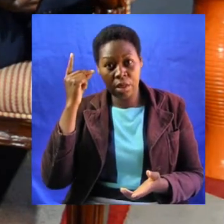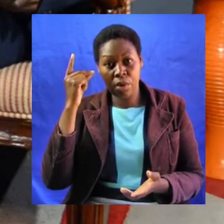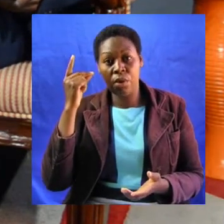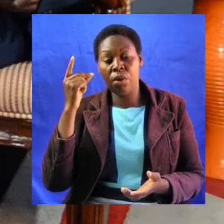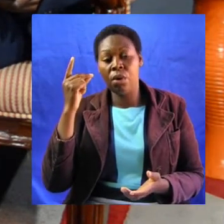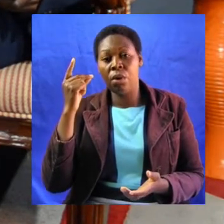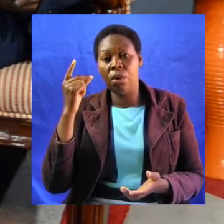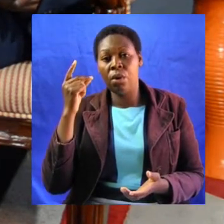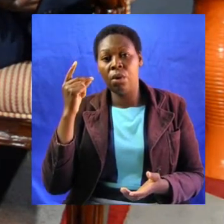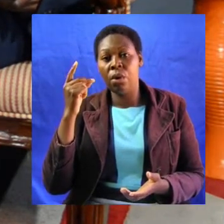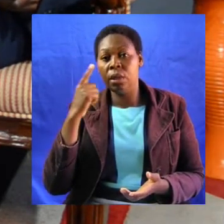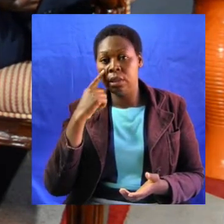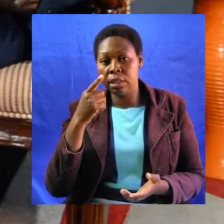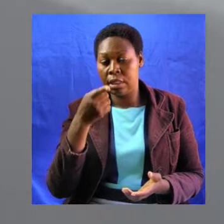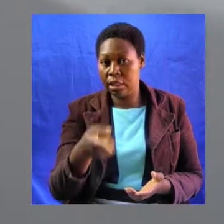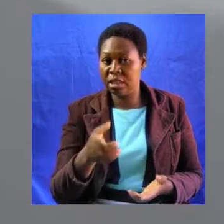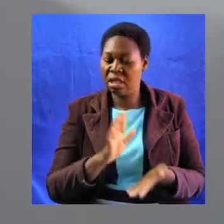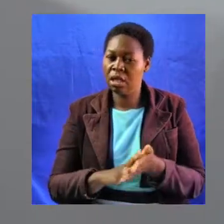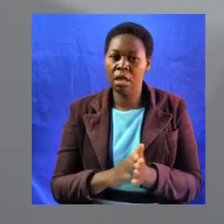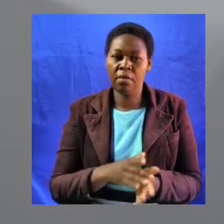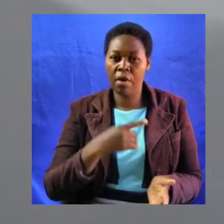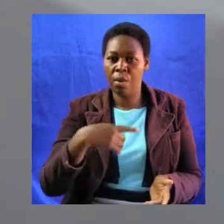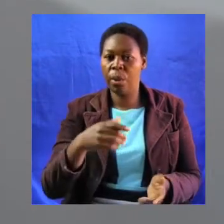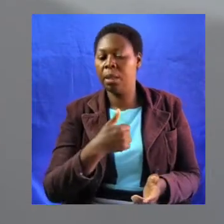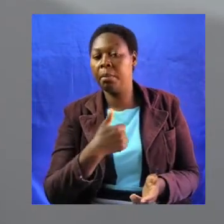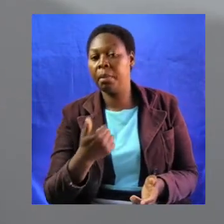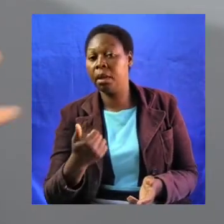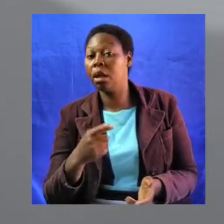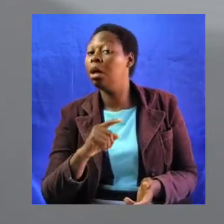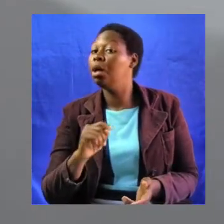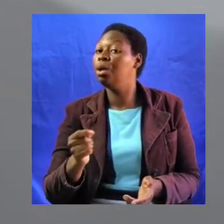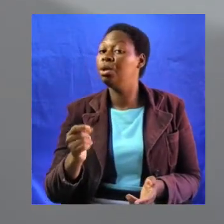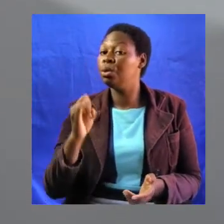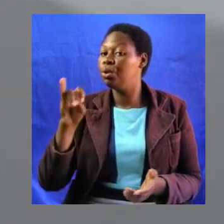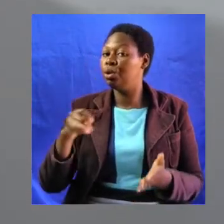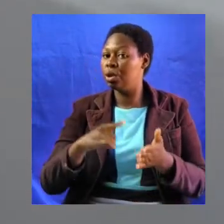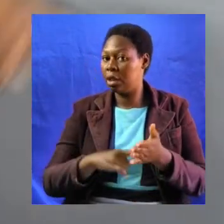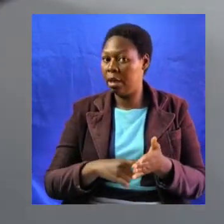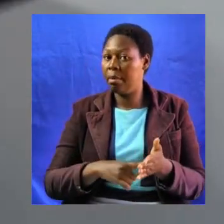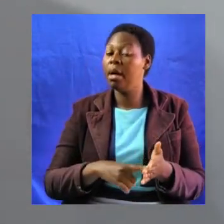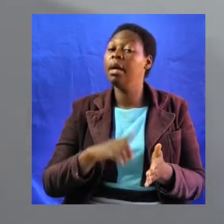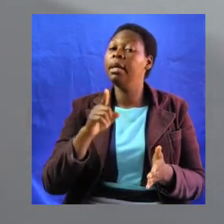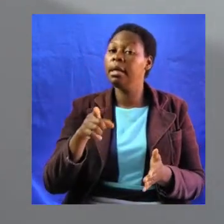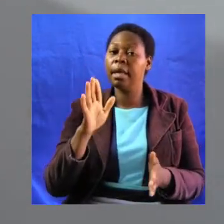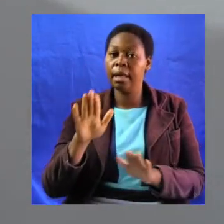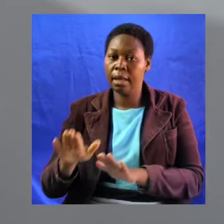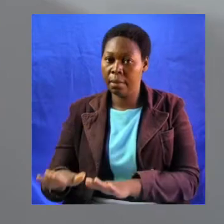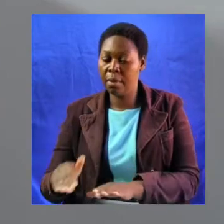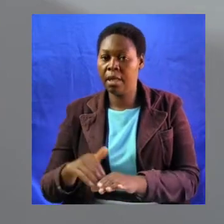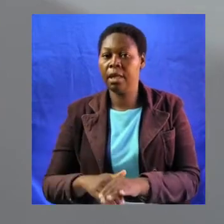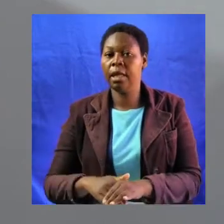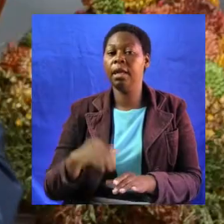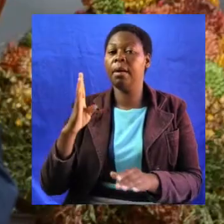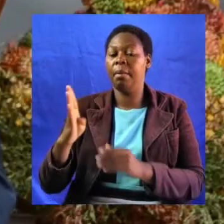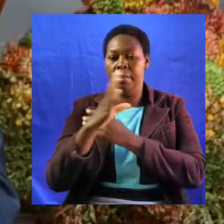Akasara ari kwanga to munhu wechikuru. Saka paakanzwa kuti ndo zvaiitika basa harichafambe, ramiswa. Chiverengai Daniel 10 verse 2